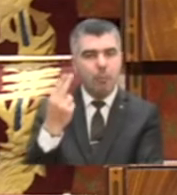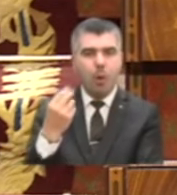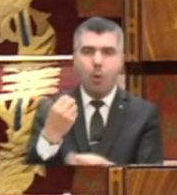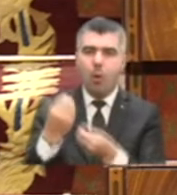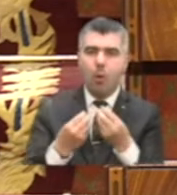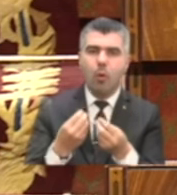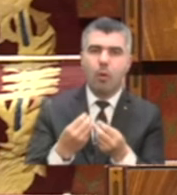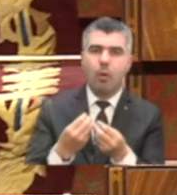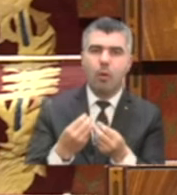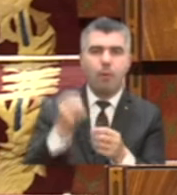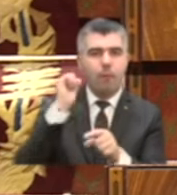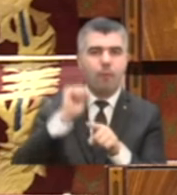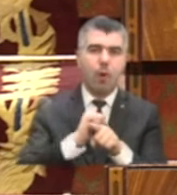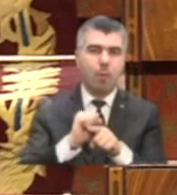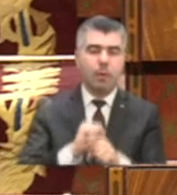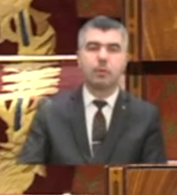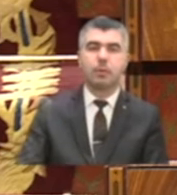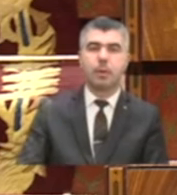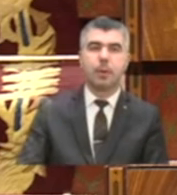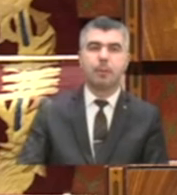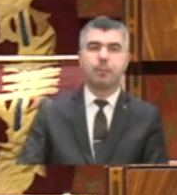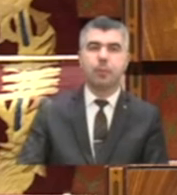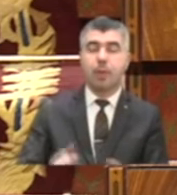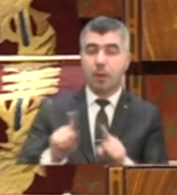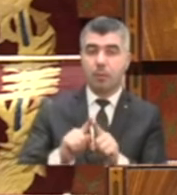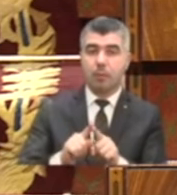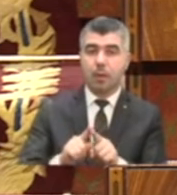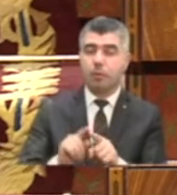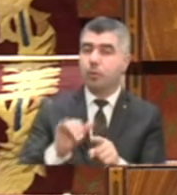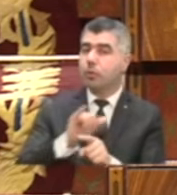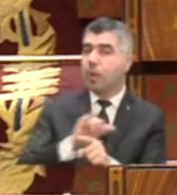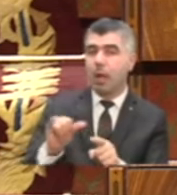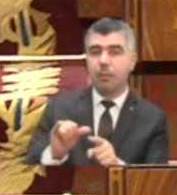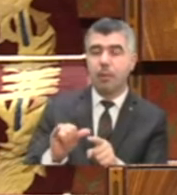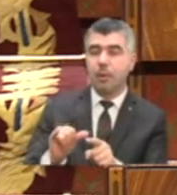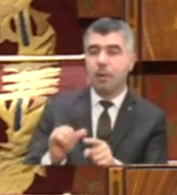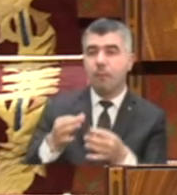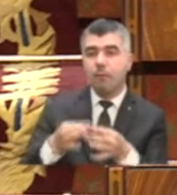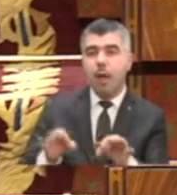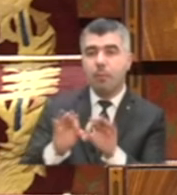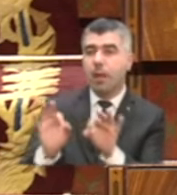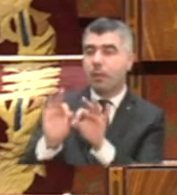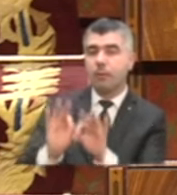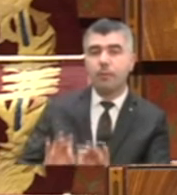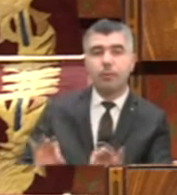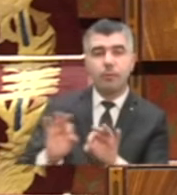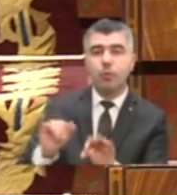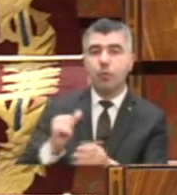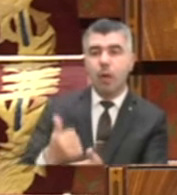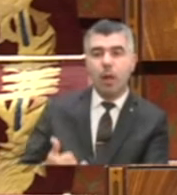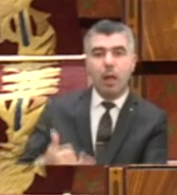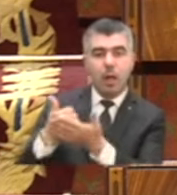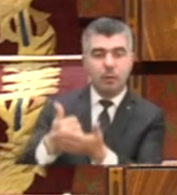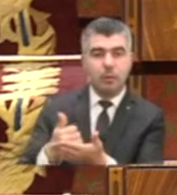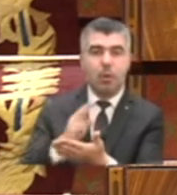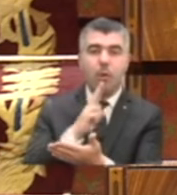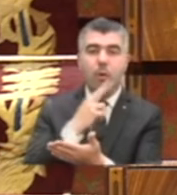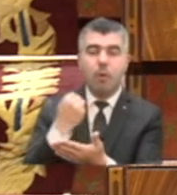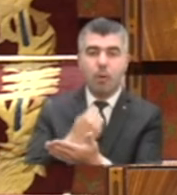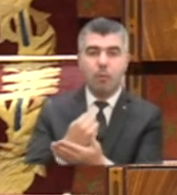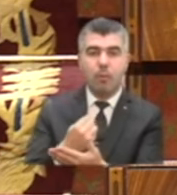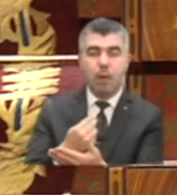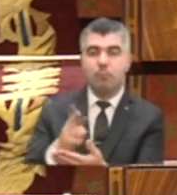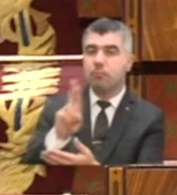المهنية. سيدة الوزيرة، هذه الفئة كما شرطوا لها راه ما عندها والو من غير شنو كتقدم لها الدولة، واختارت بلادنا بقيادة